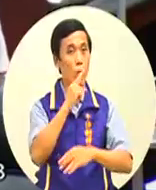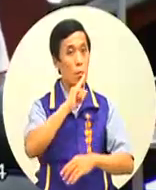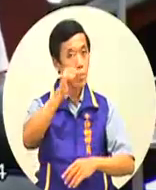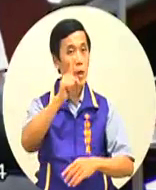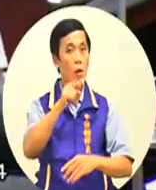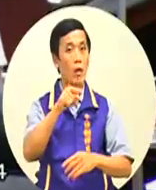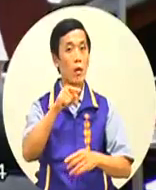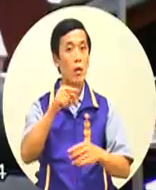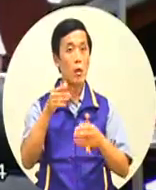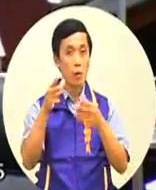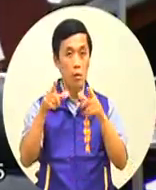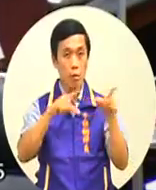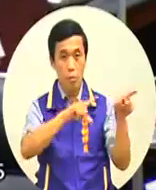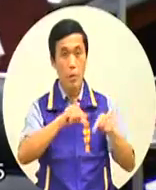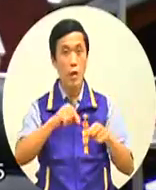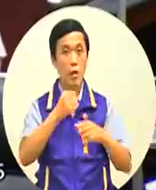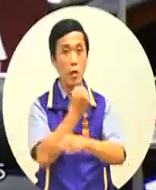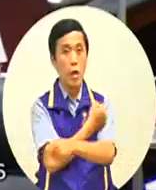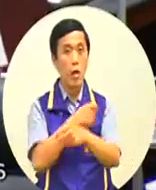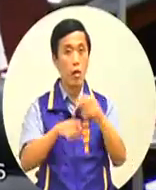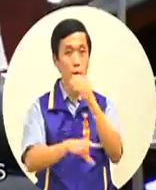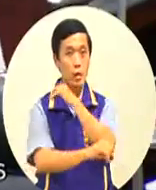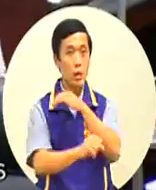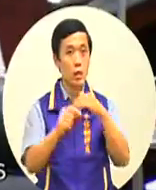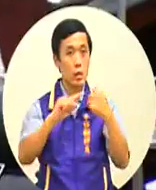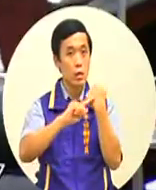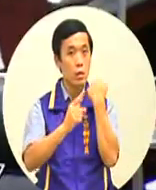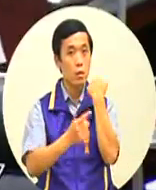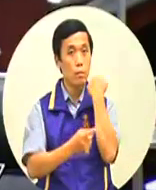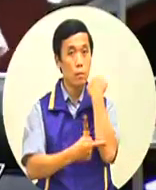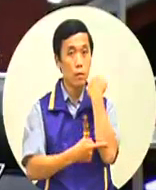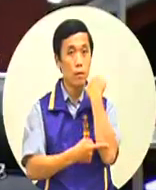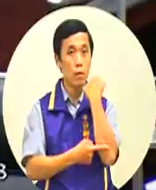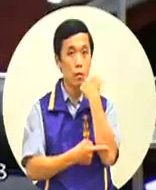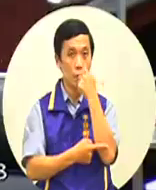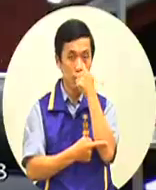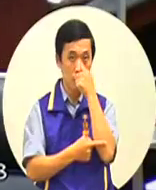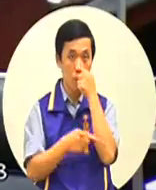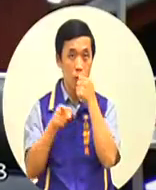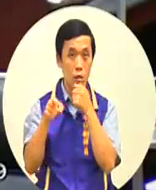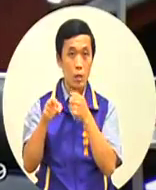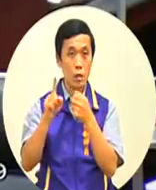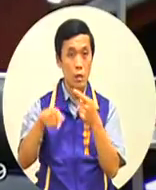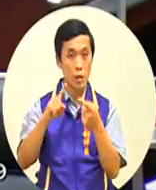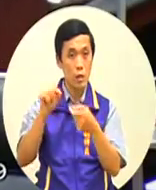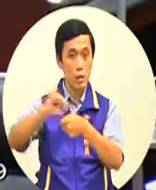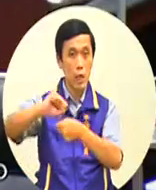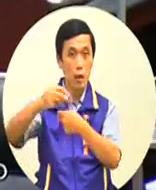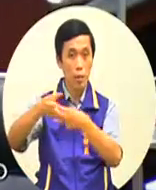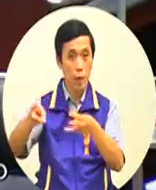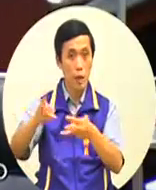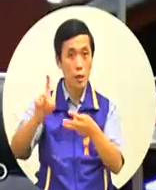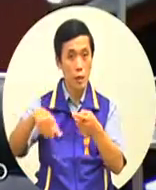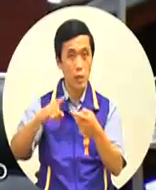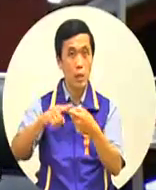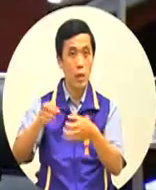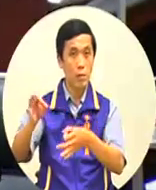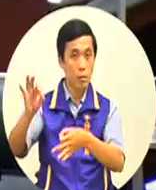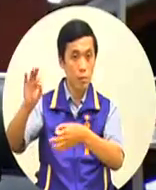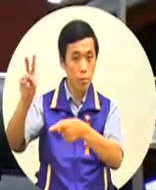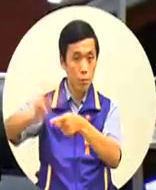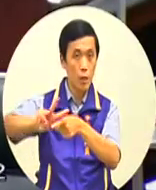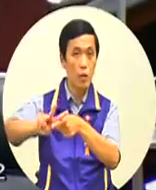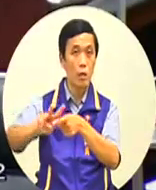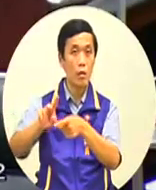休假，你来加班，佫爱加班费而已，有这样吗？但是我那边还2万呢，